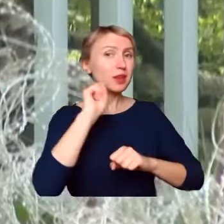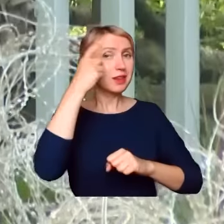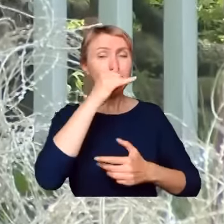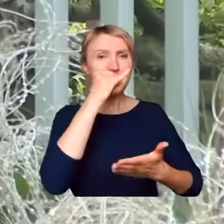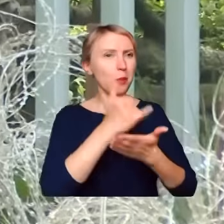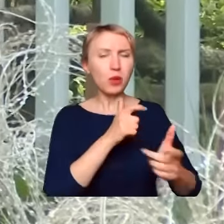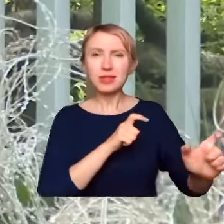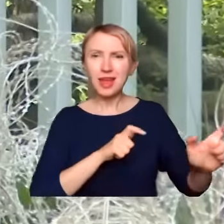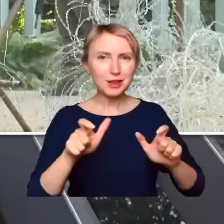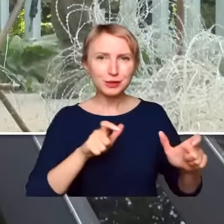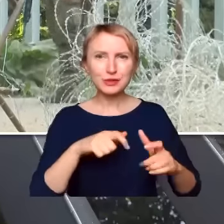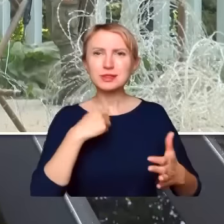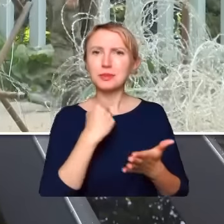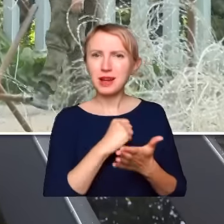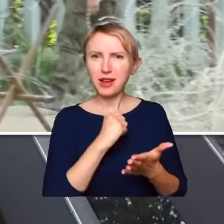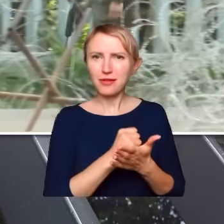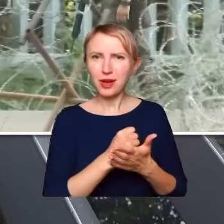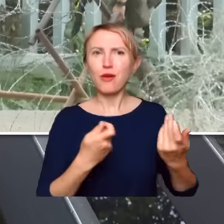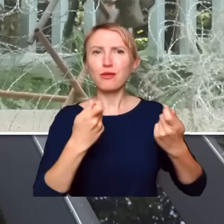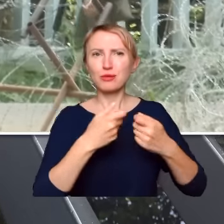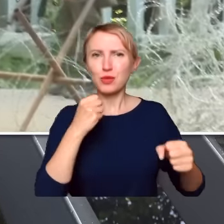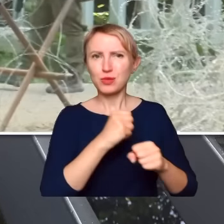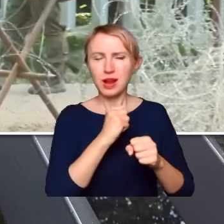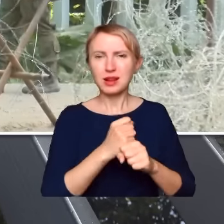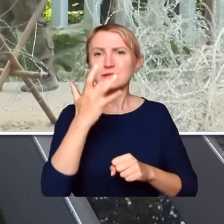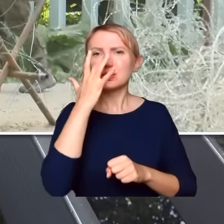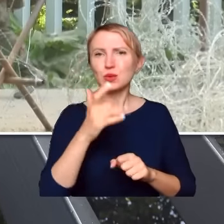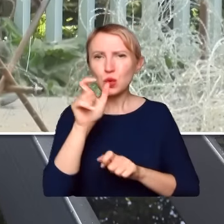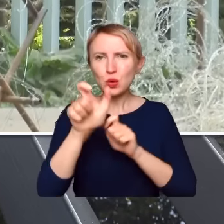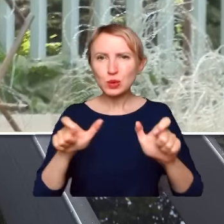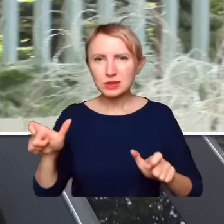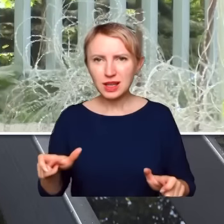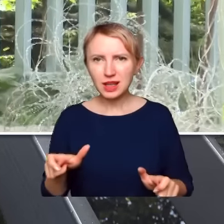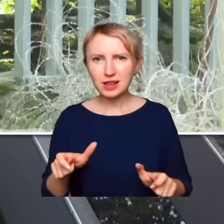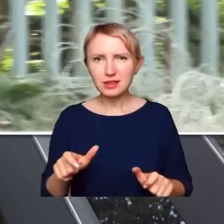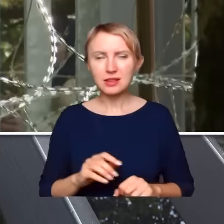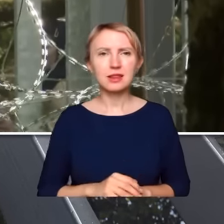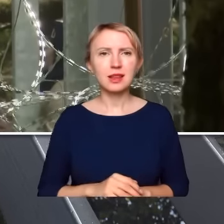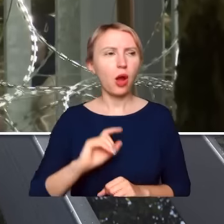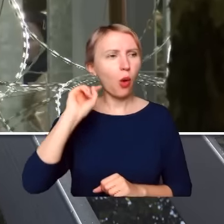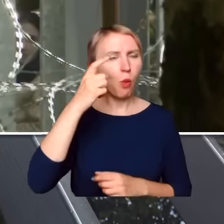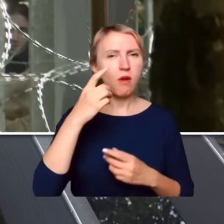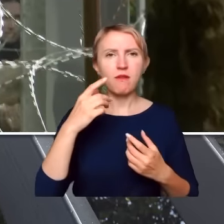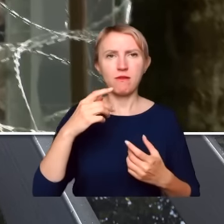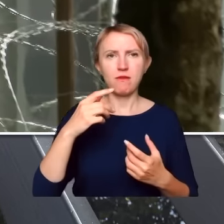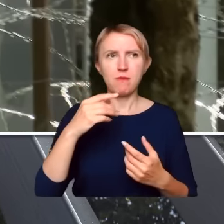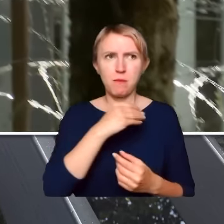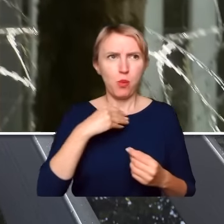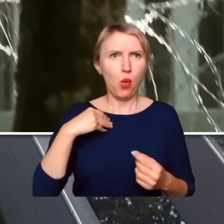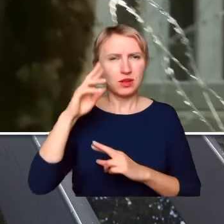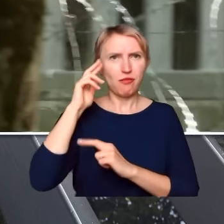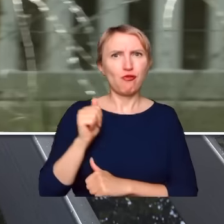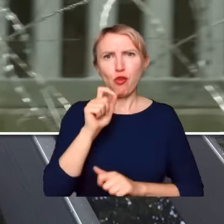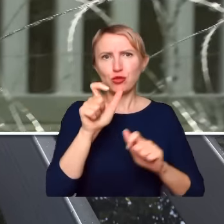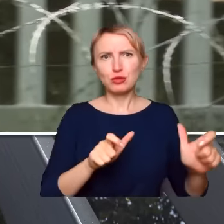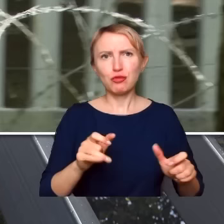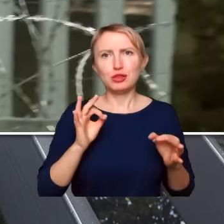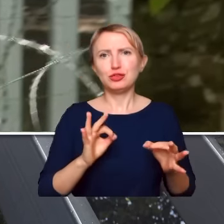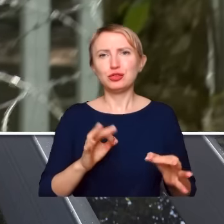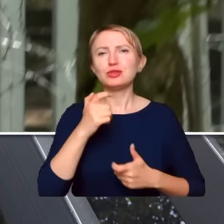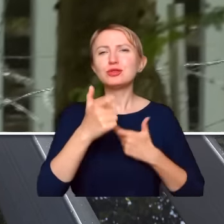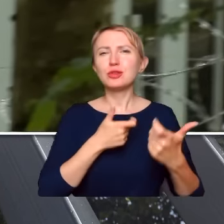nadzorować sprawy o współpracę z Rosjanami czołowych polskich wojskowych, tych, którzy dzisiaj się zajmują